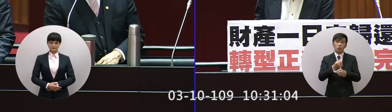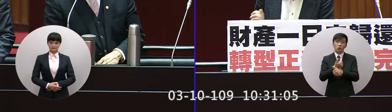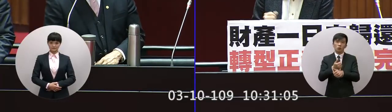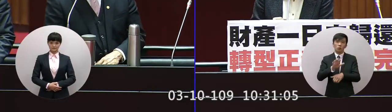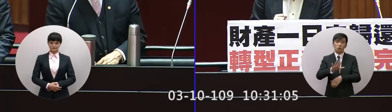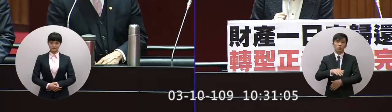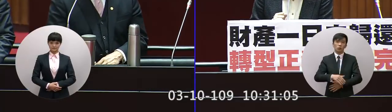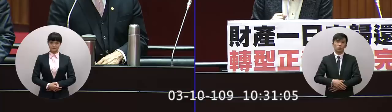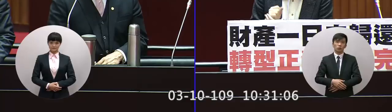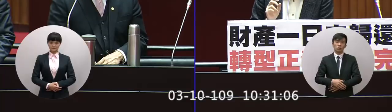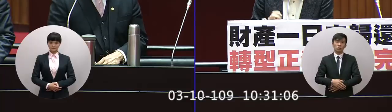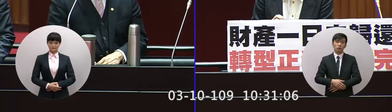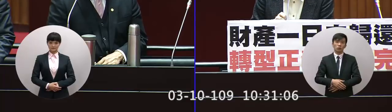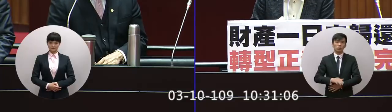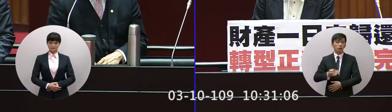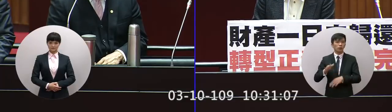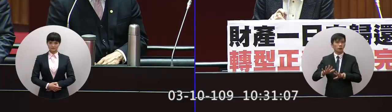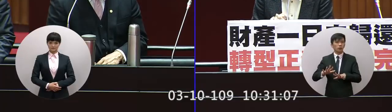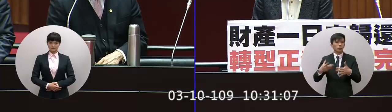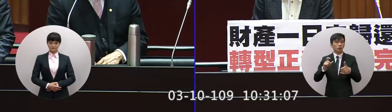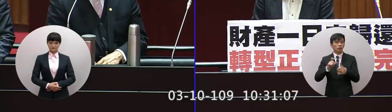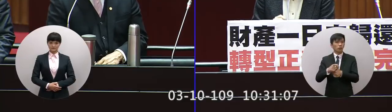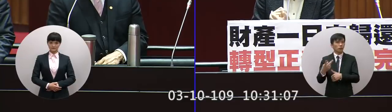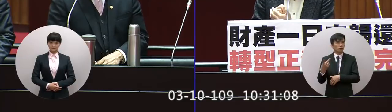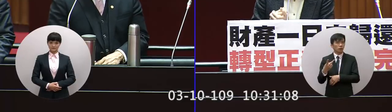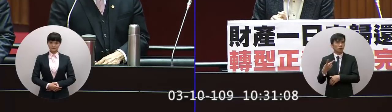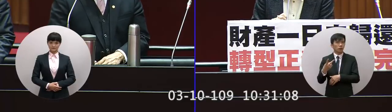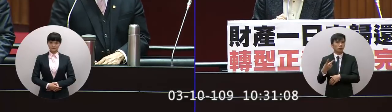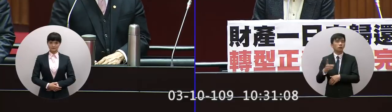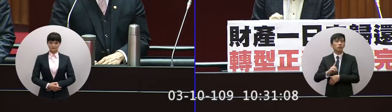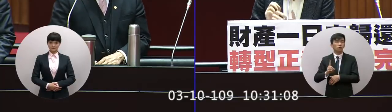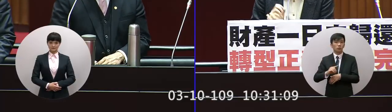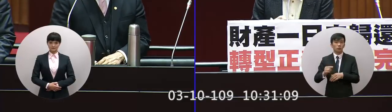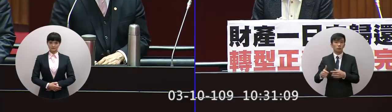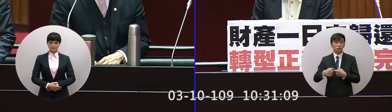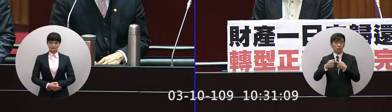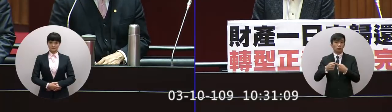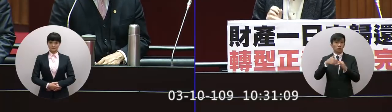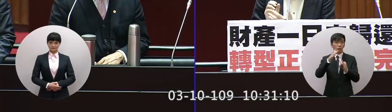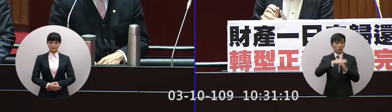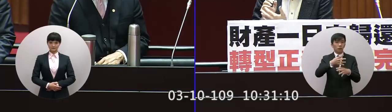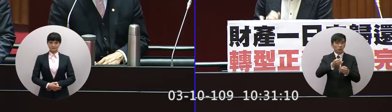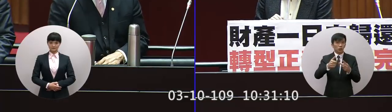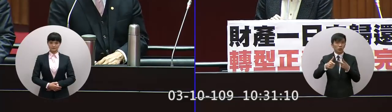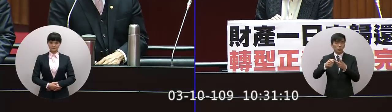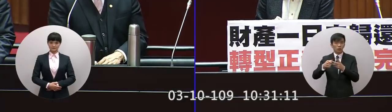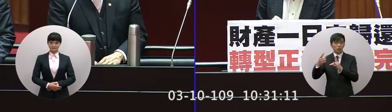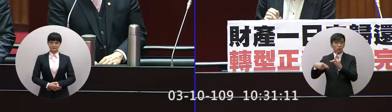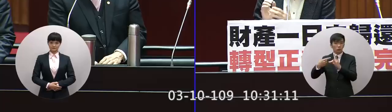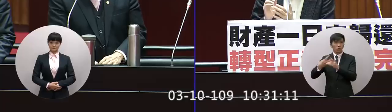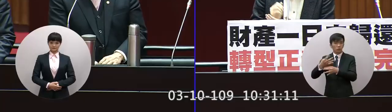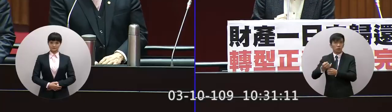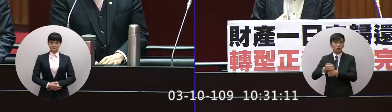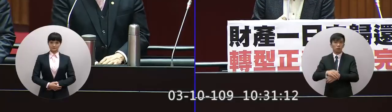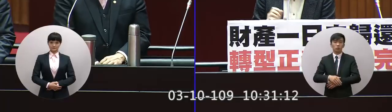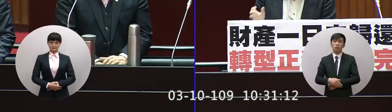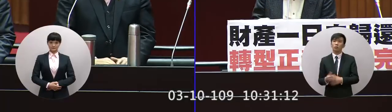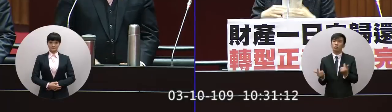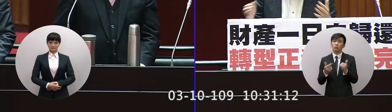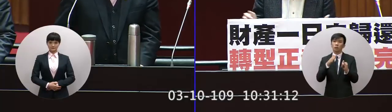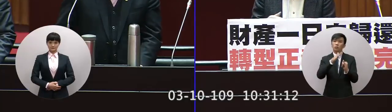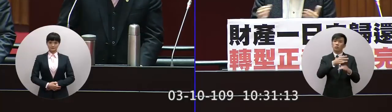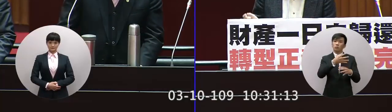就是说有两个很大的节日快要到了，一个是清明，一个是端午。那尤其是清明节，其实